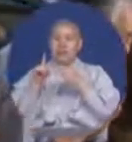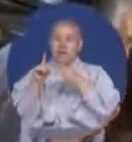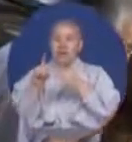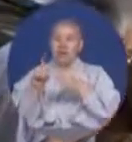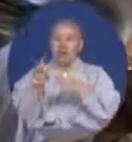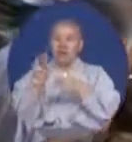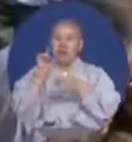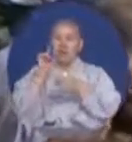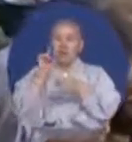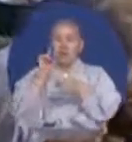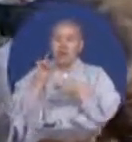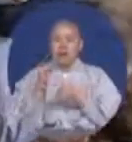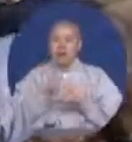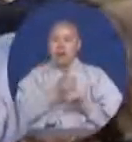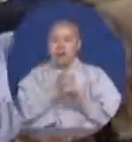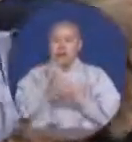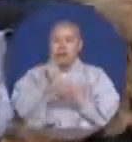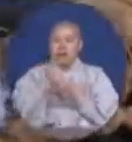나무임이